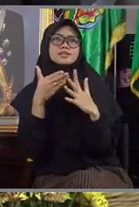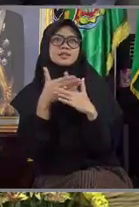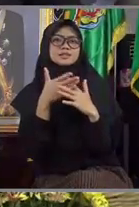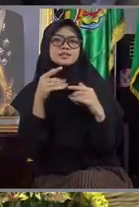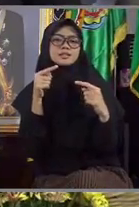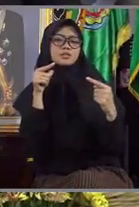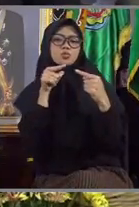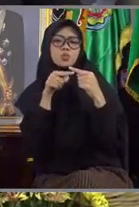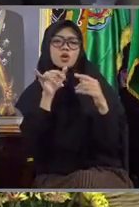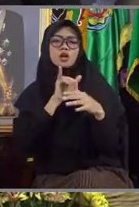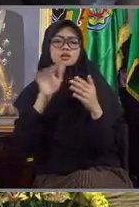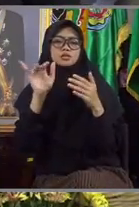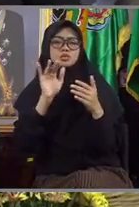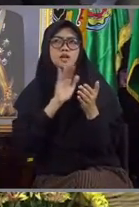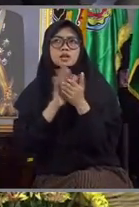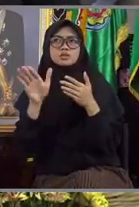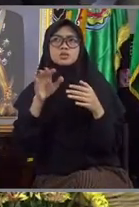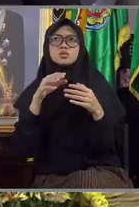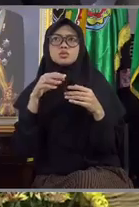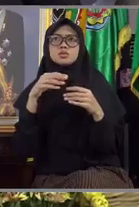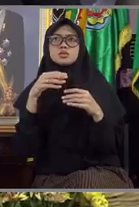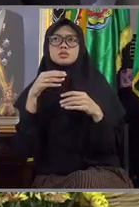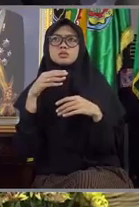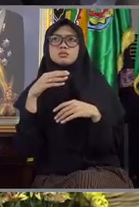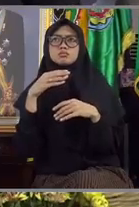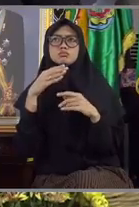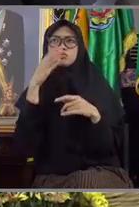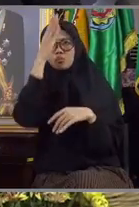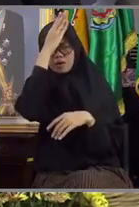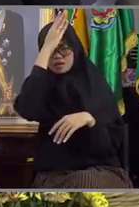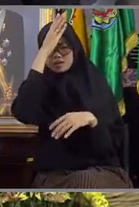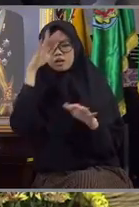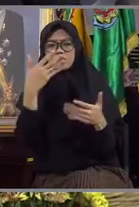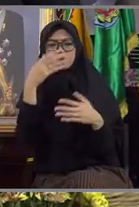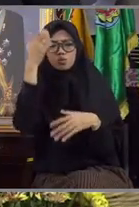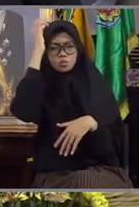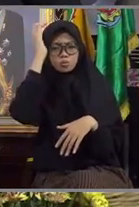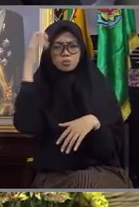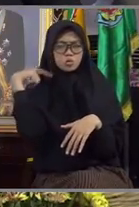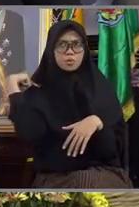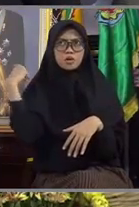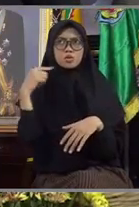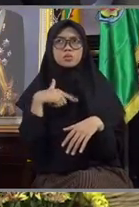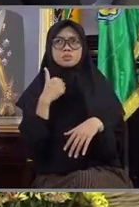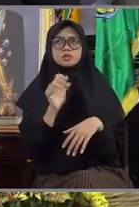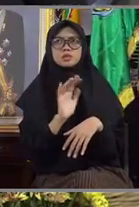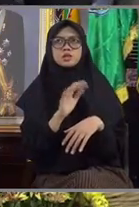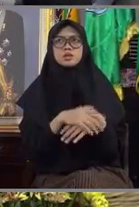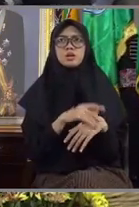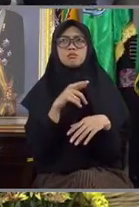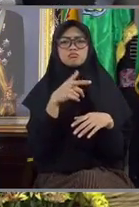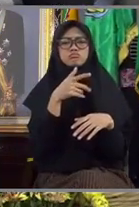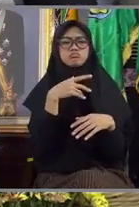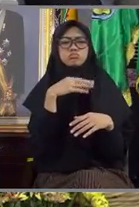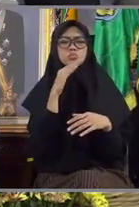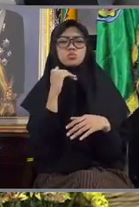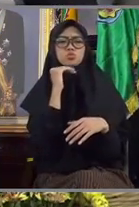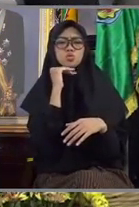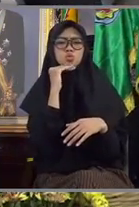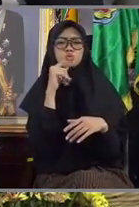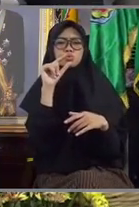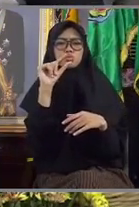camat punya enggak? Insya Allah punya, Pak. Punya kan? Ya. Di situ jenengan mau proaktif enggak? Insya Allah, Pak. Apa jenengan pasif nunggu